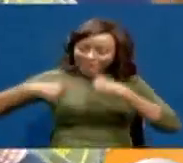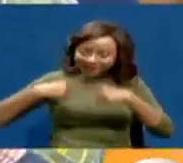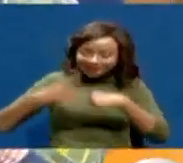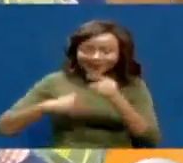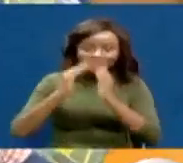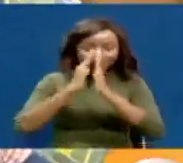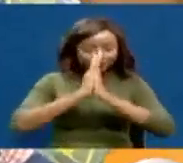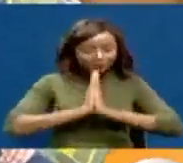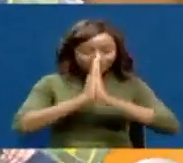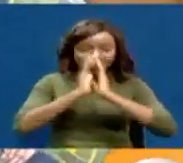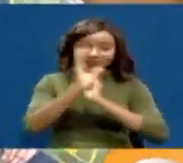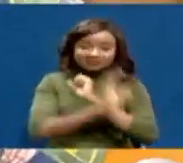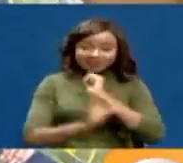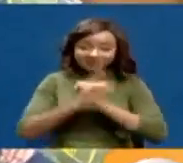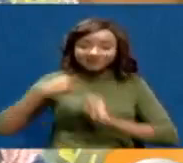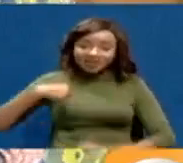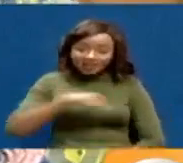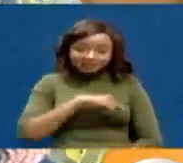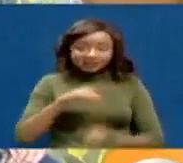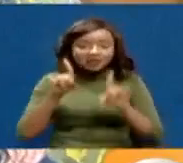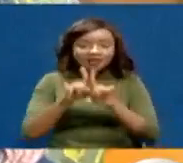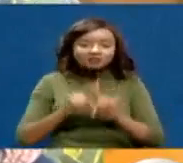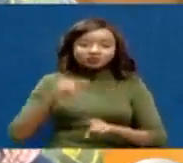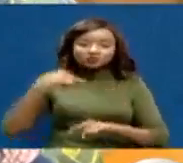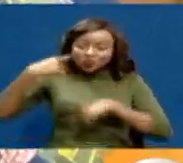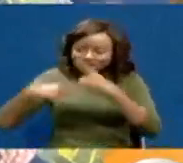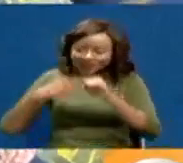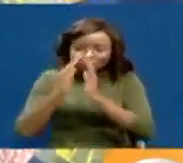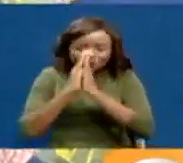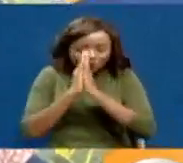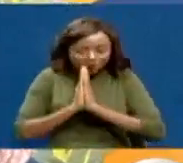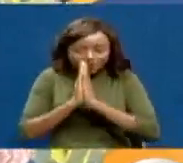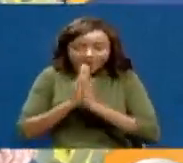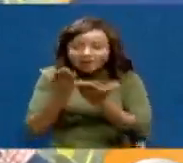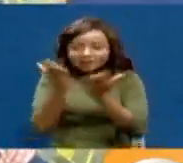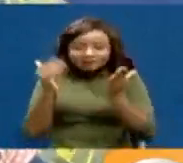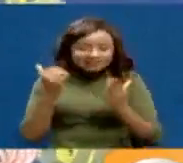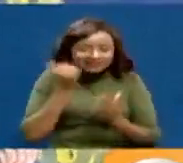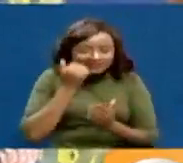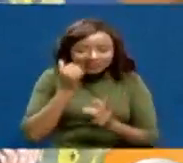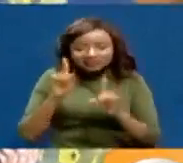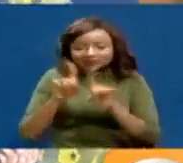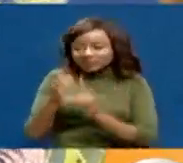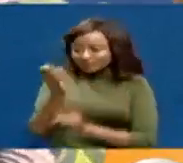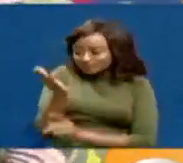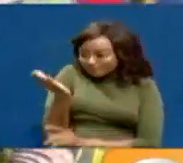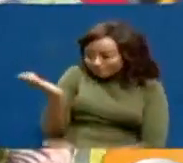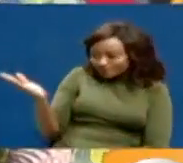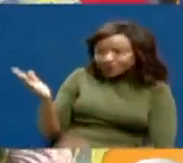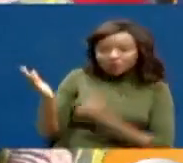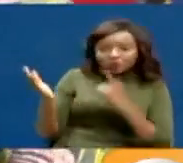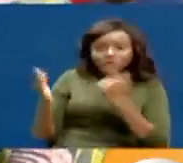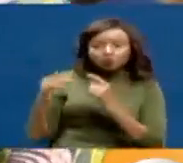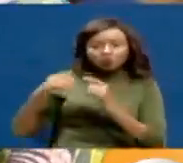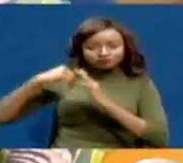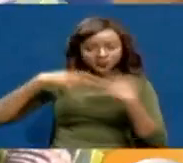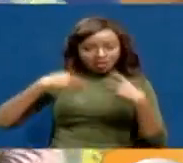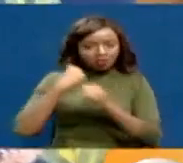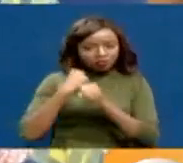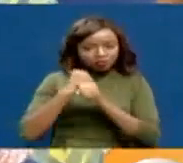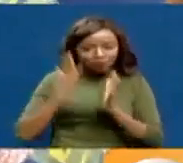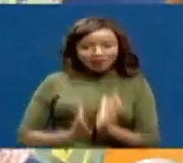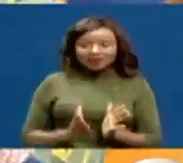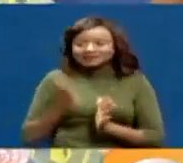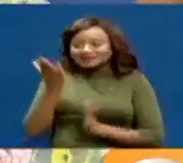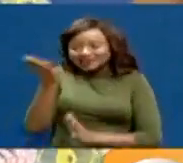tuendelee kuombea taifa letu, tuendelee kuombea wale ambao ni wagonjwa na wale ambao wanashikilia doria